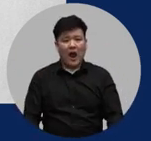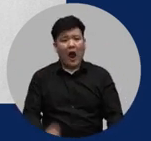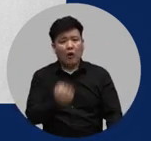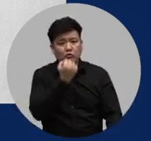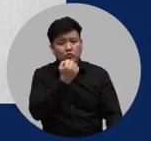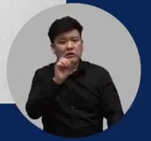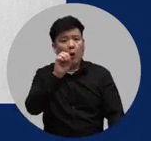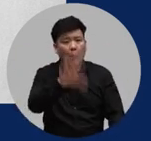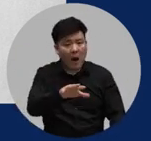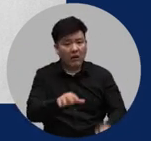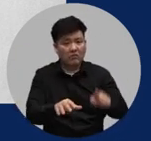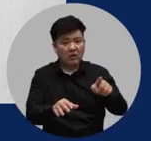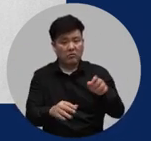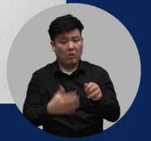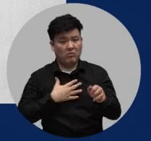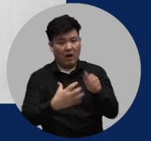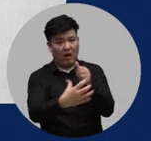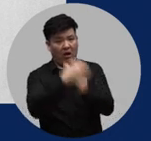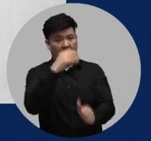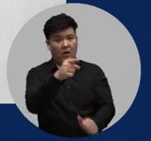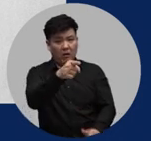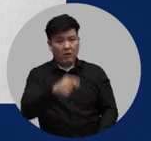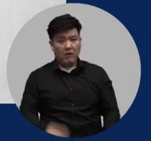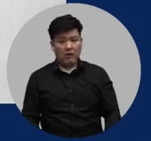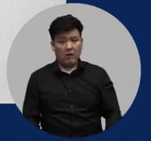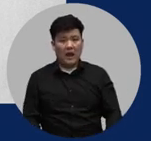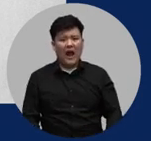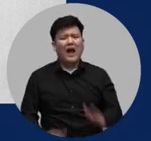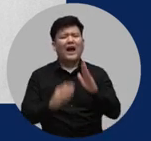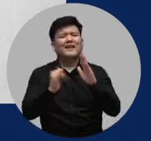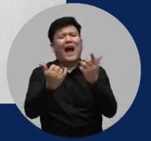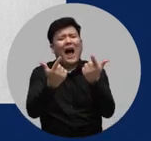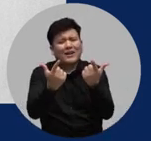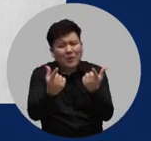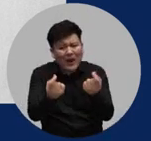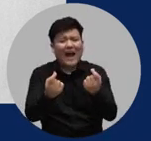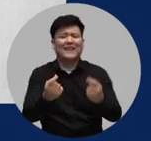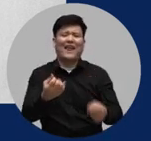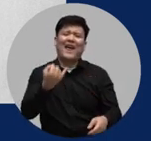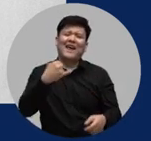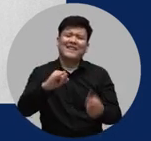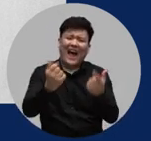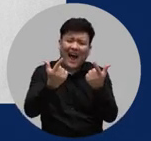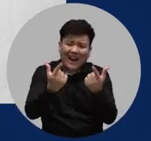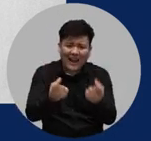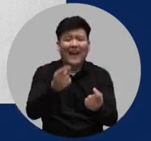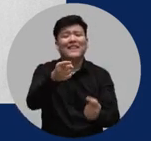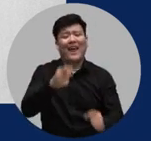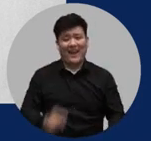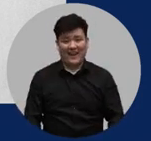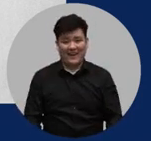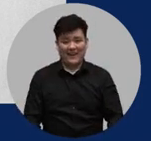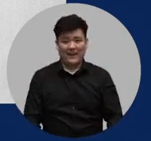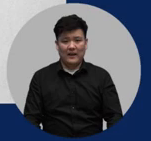웃자고 하는 소리에 죽자고 덤비네. 가족 같아서 그래. 딸 같아서.